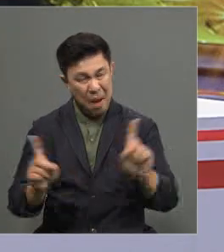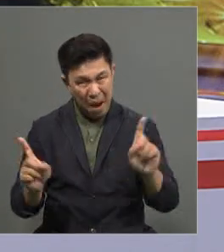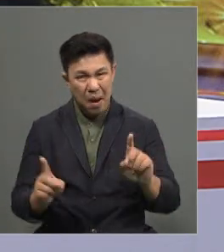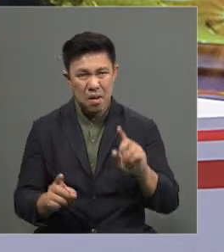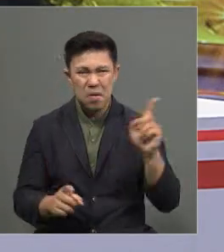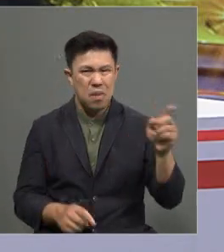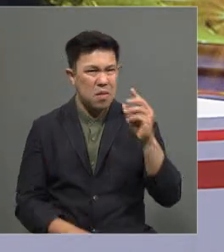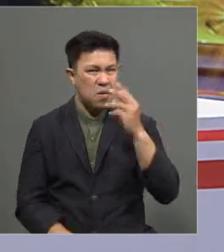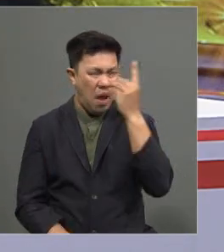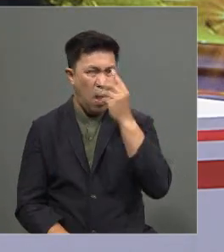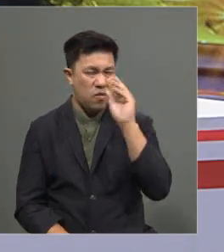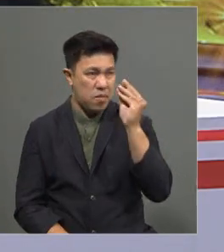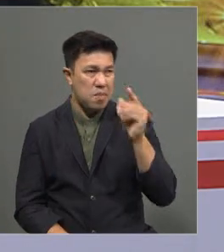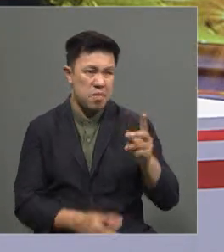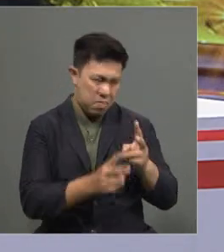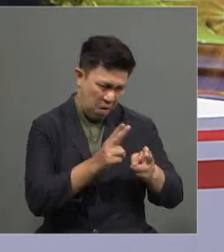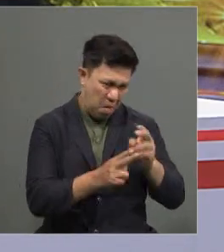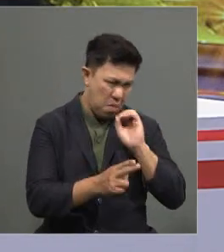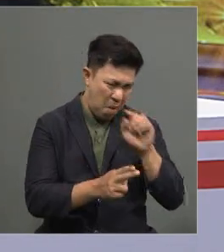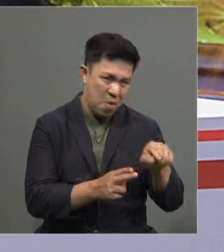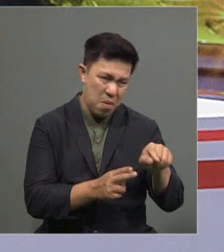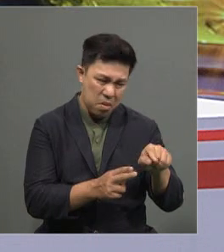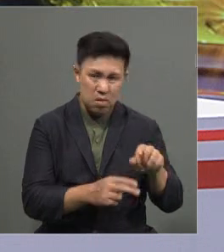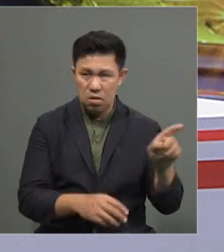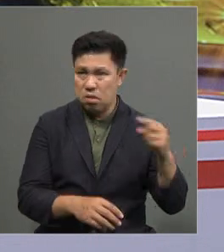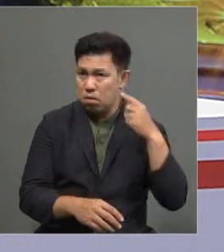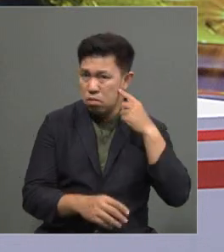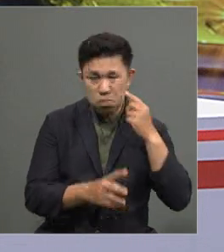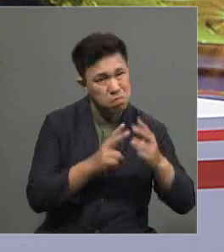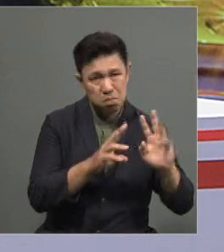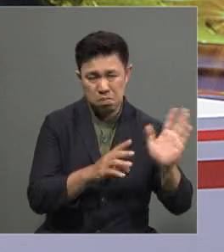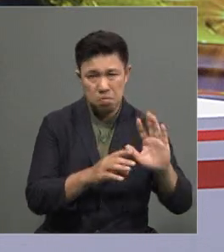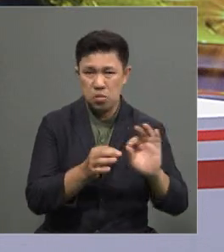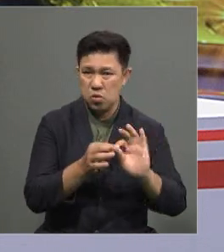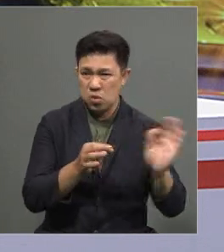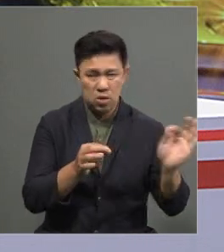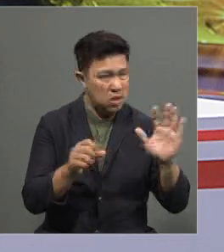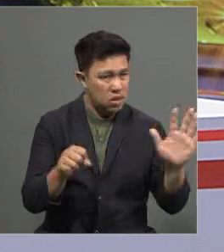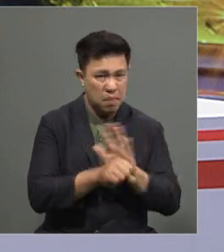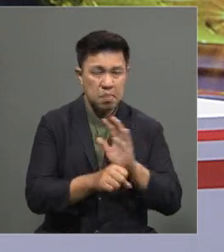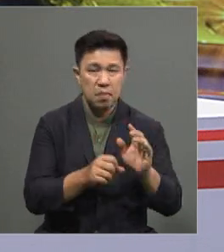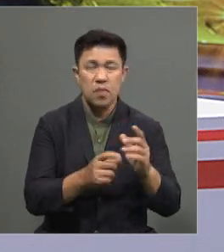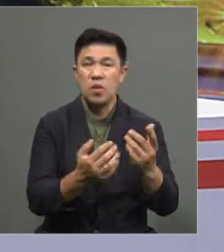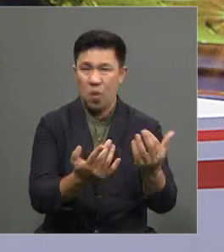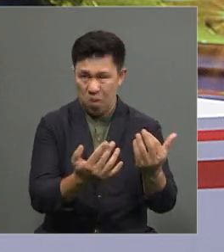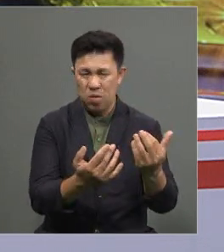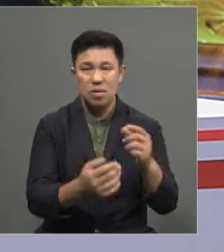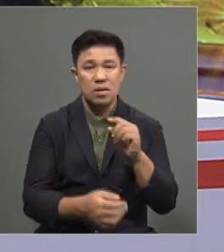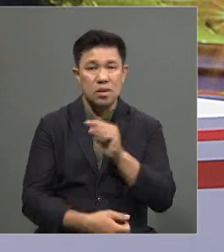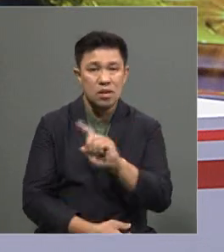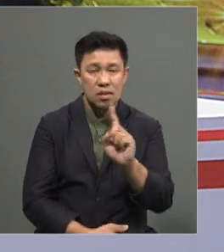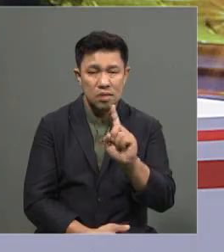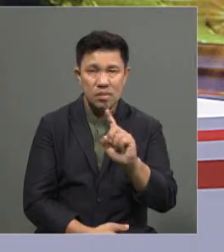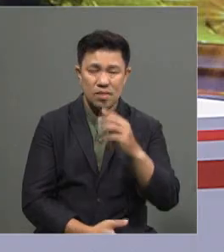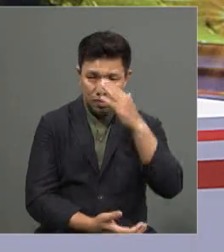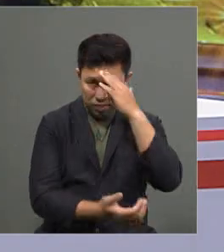ตัดต่อแต่วันนี้ทางทนายวิทูลยืนยันว่าคลิปที่ได้ยินนั่นน่ะว่าได้ตัดต่อเป็นคลิปเต็ม เดี๋ยวรอเพราะฉะนั้นคงจะต้องรอการ